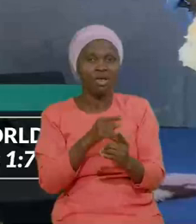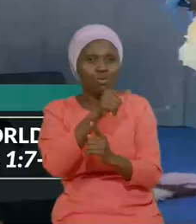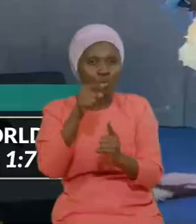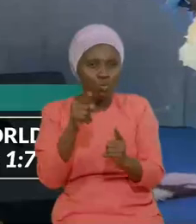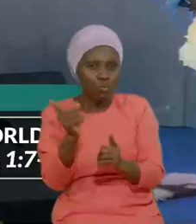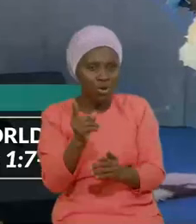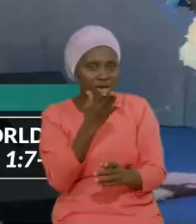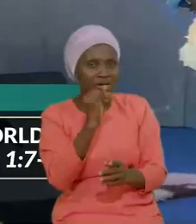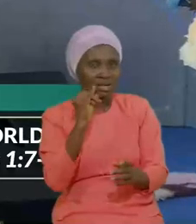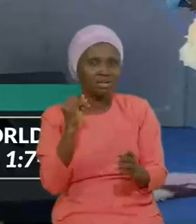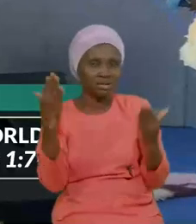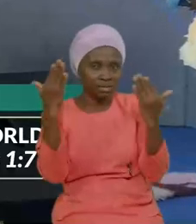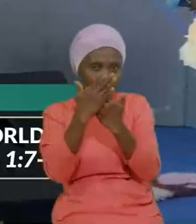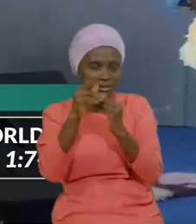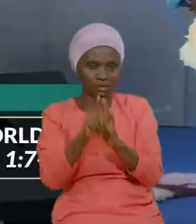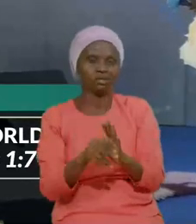darkness.